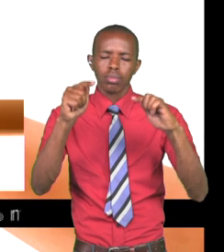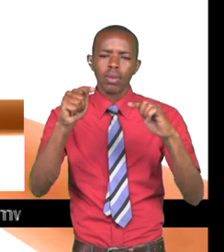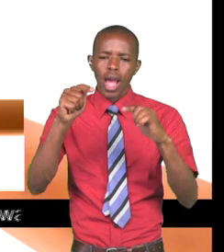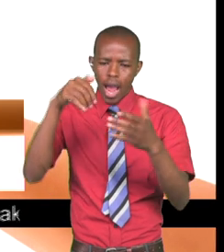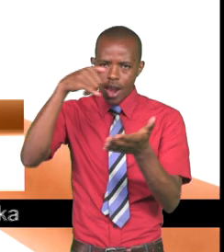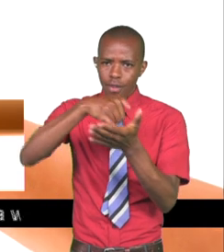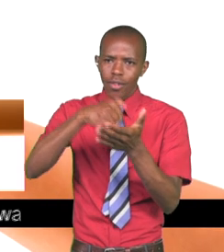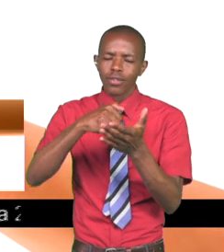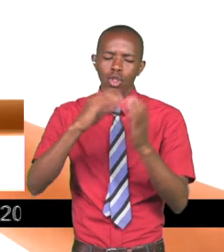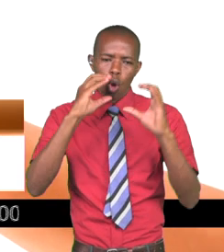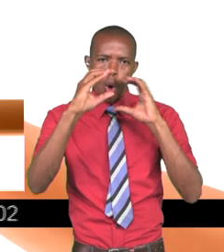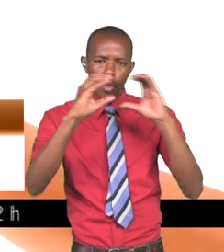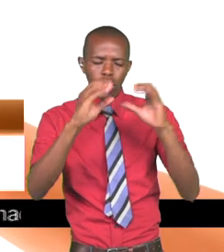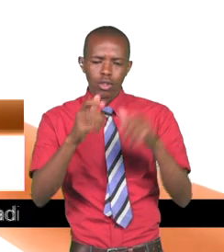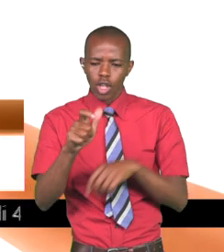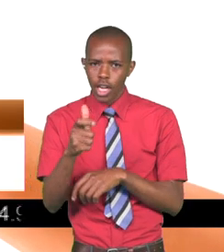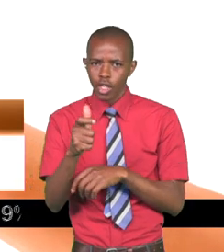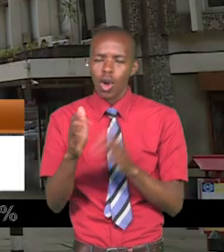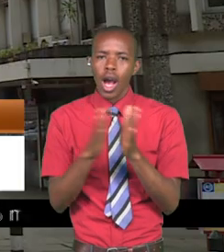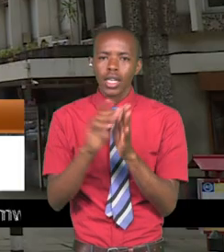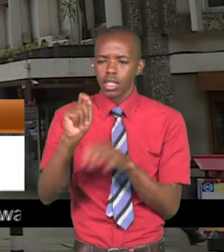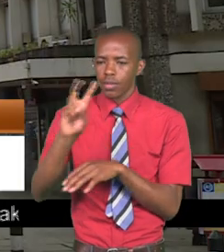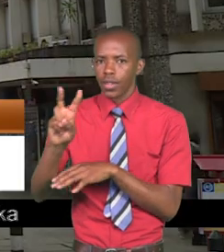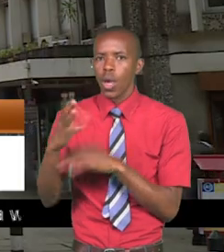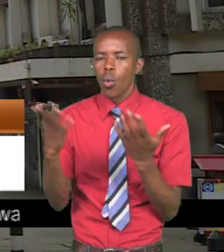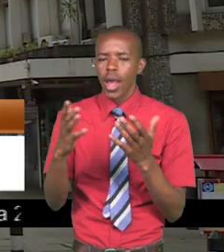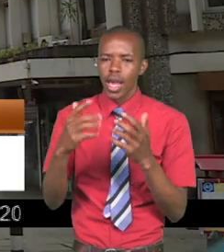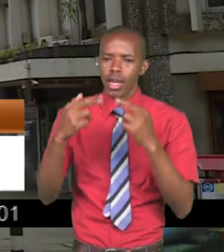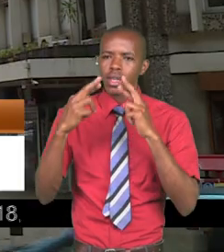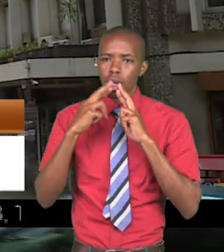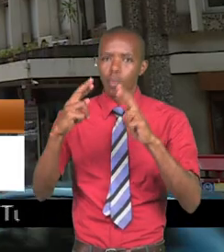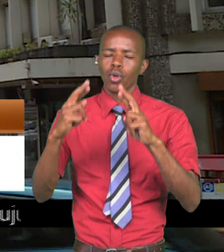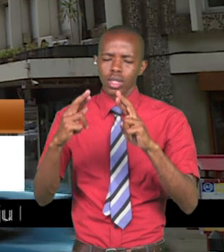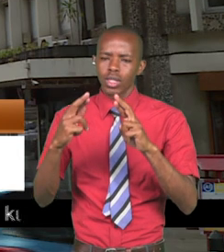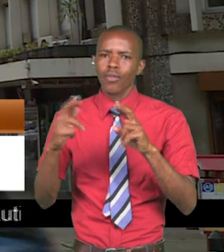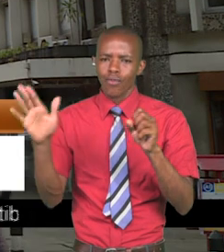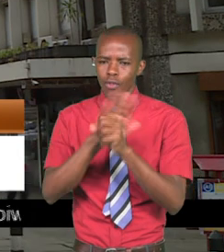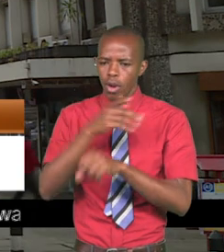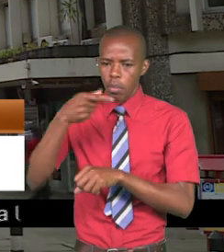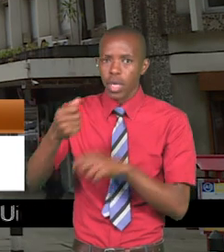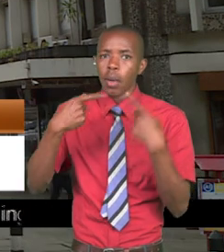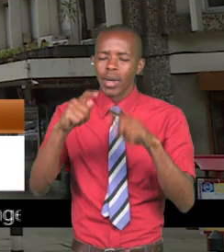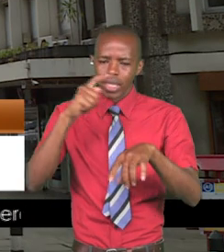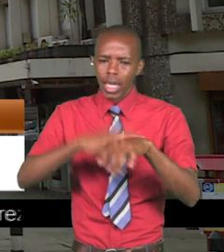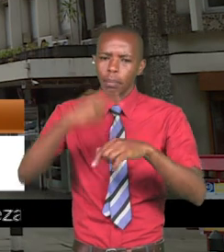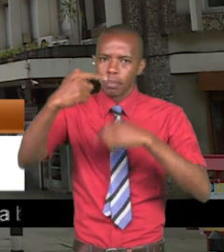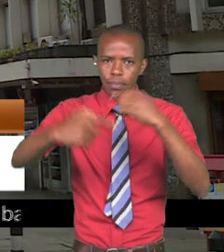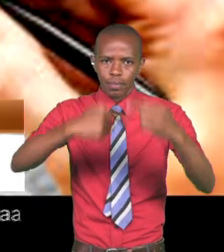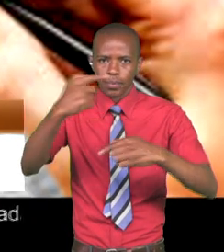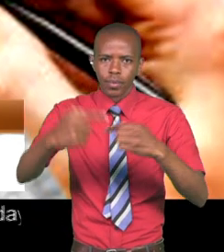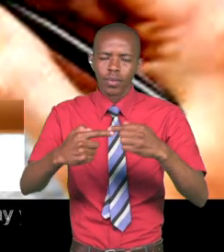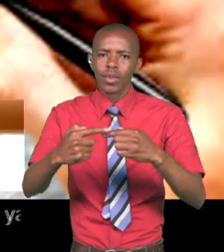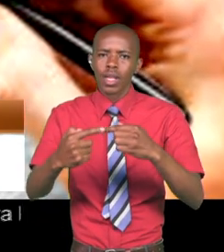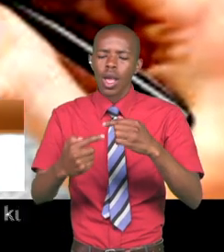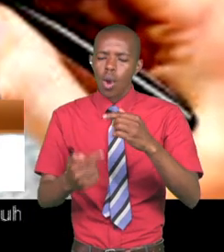wa mawasiliano ikiwemo redio na runinga, ambapo matangazo maalum hulipiwa. Lakini jinsi muda unavyosonga, mbinu